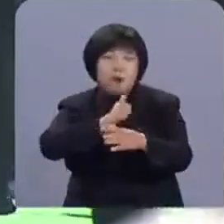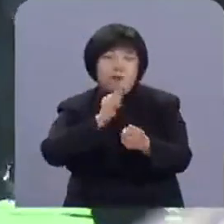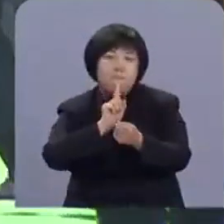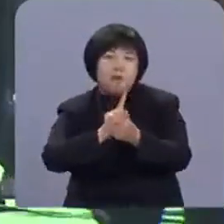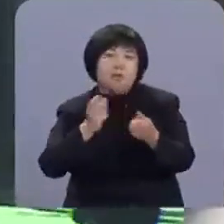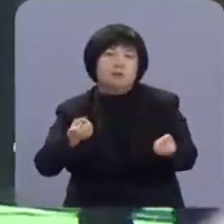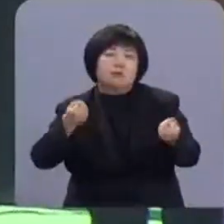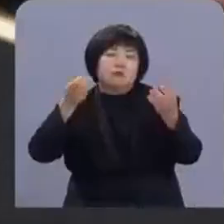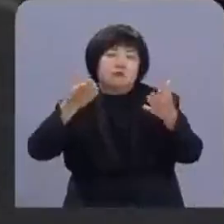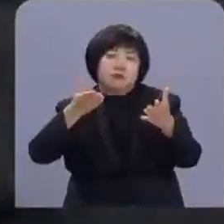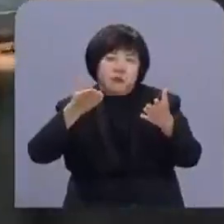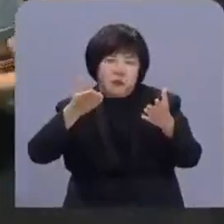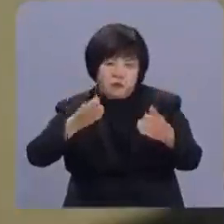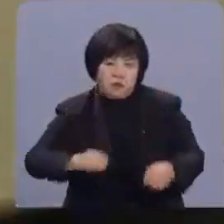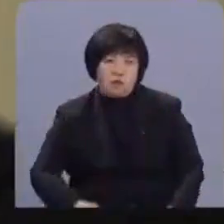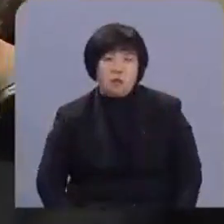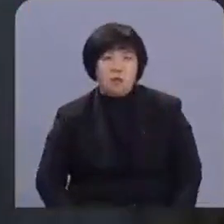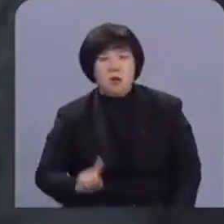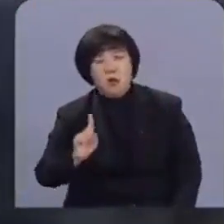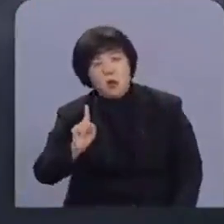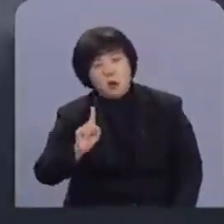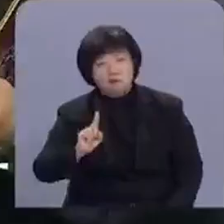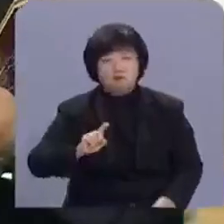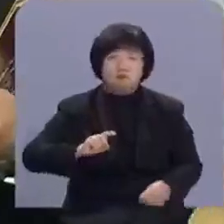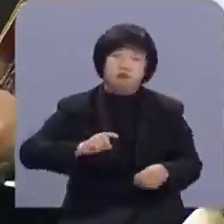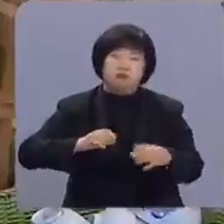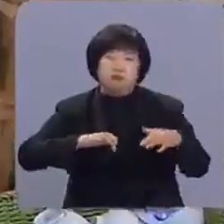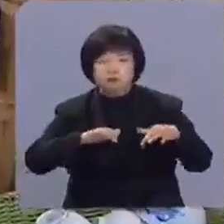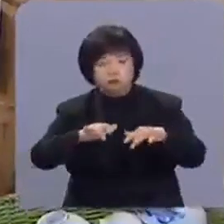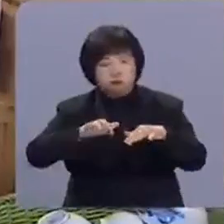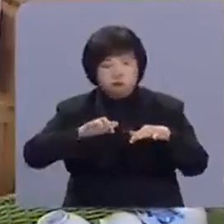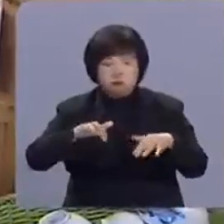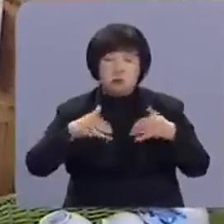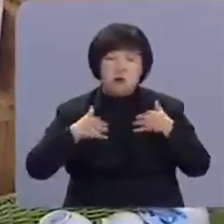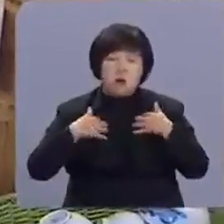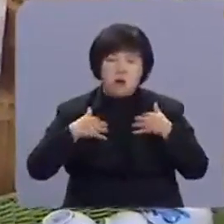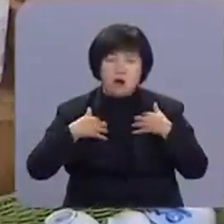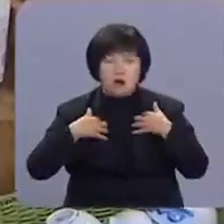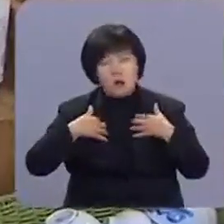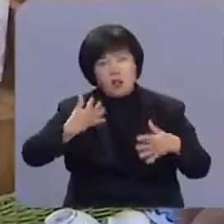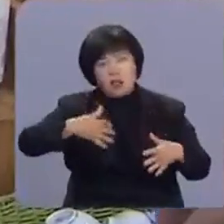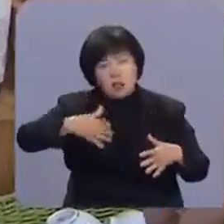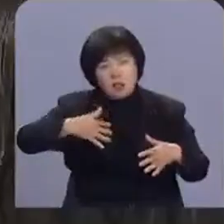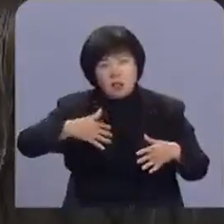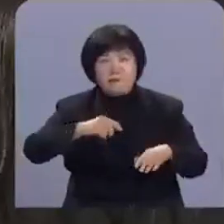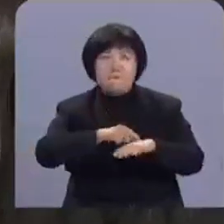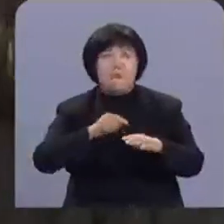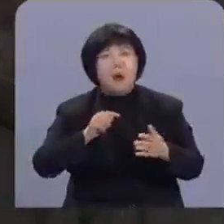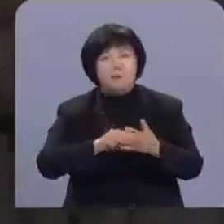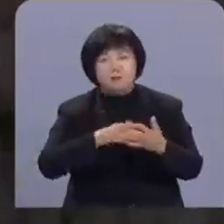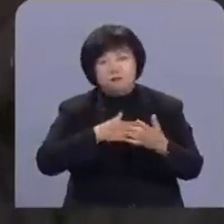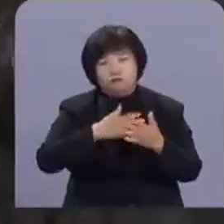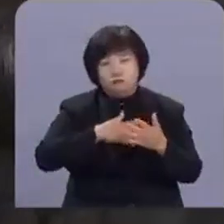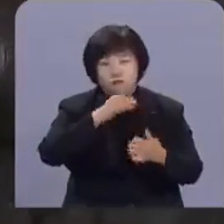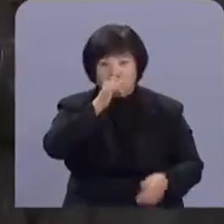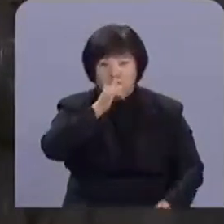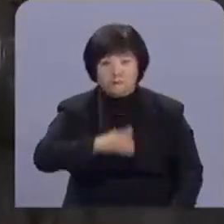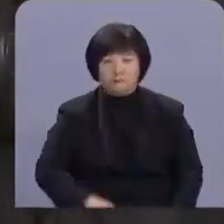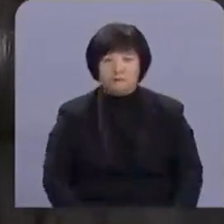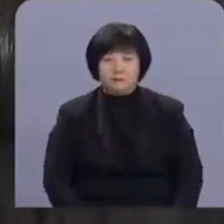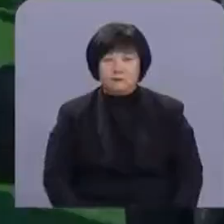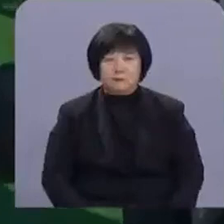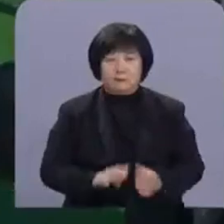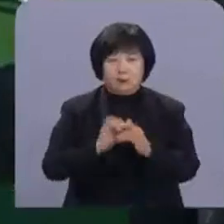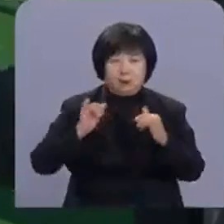구름 인파란 말이 더는 달갑지만은 않은 상황이라 축제를 즐기는 사람들도 마음 한쪽은 여전히 불안합니다.